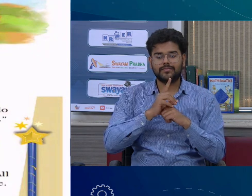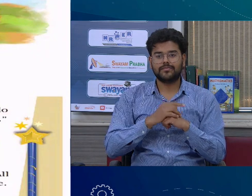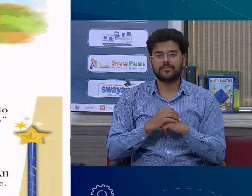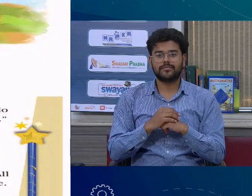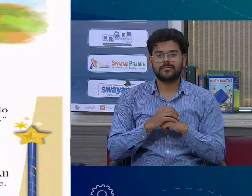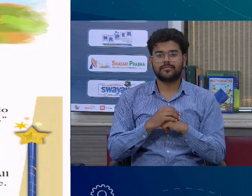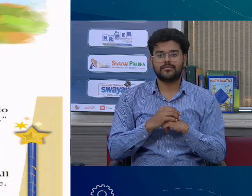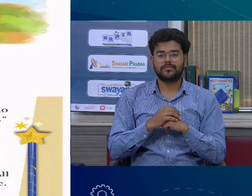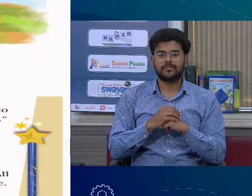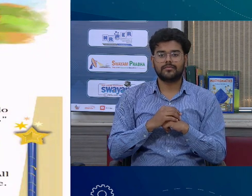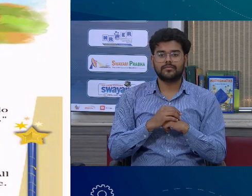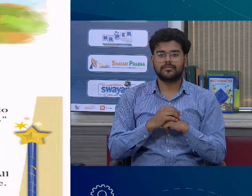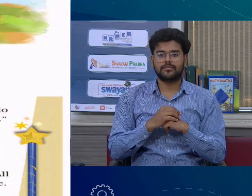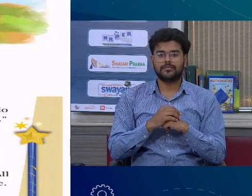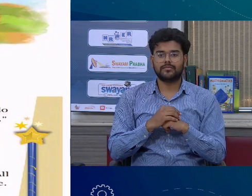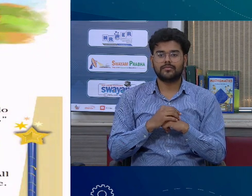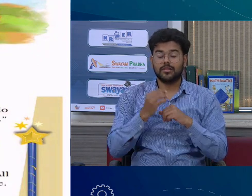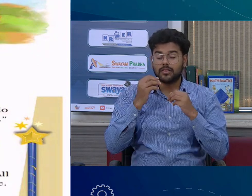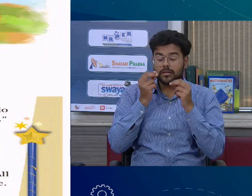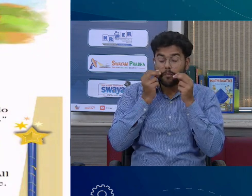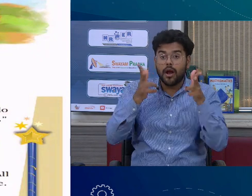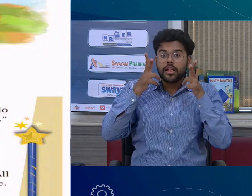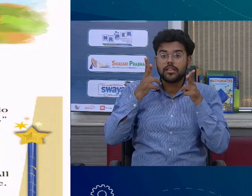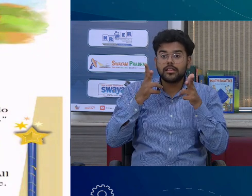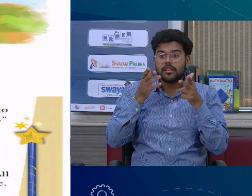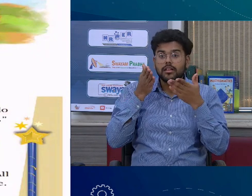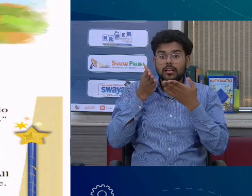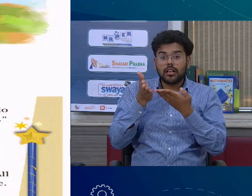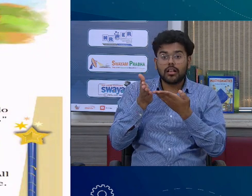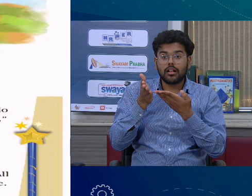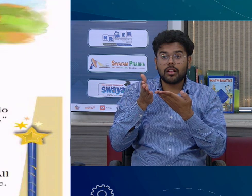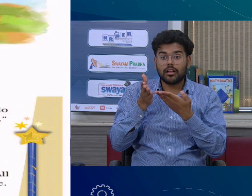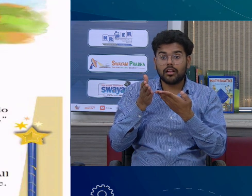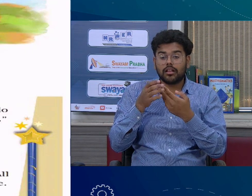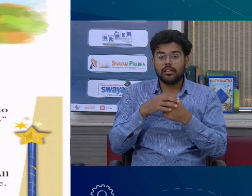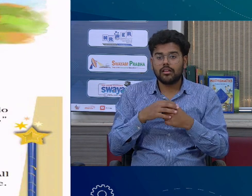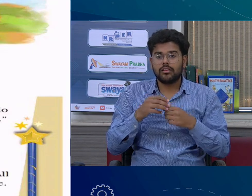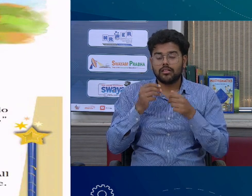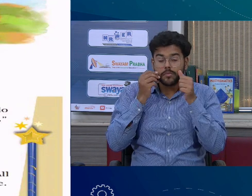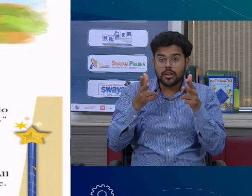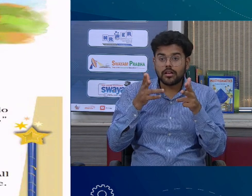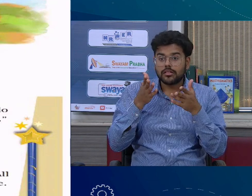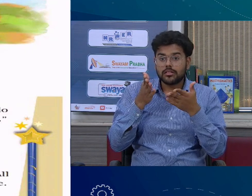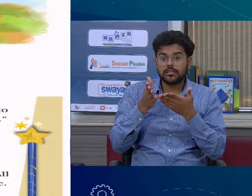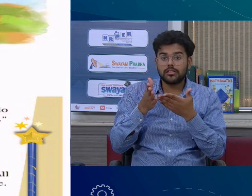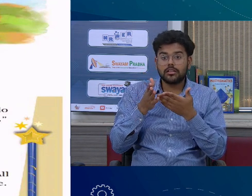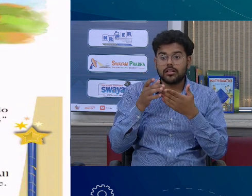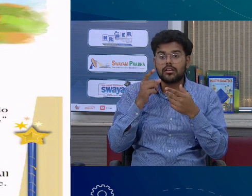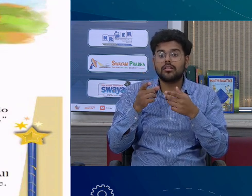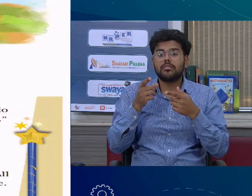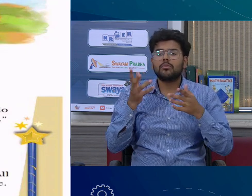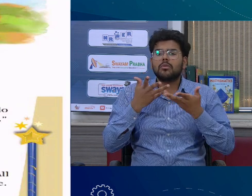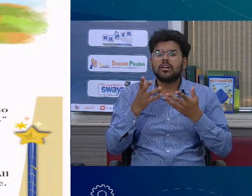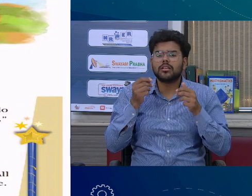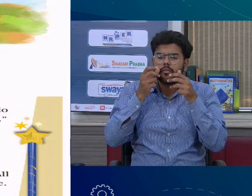उठा, he was surprised to see gold leaves. वो हैरान रह गया, surprised रहने की हैरान हो गया, क्योंकि